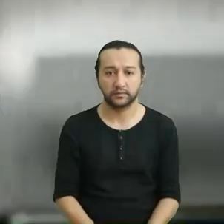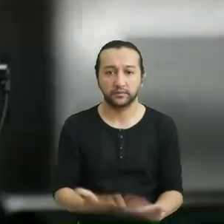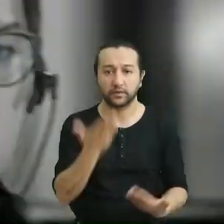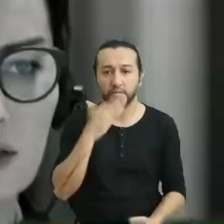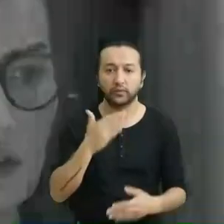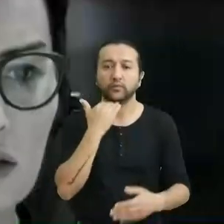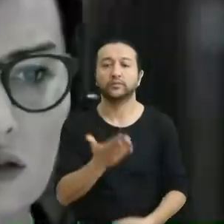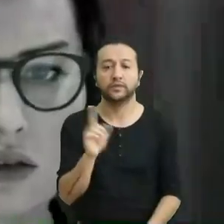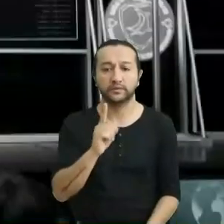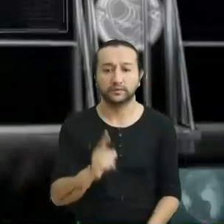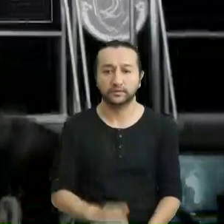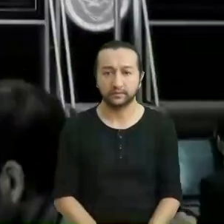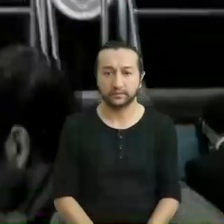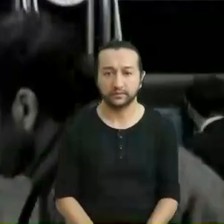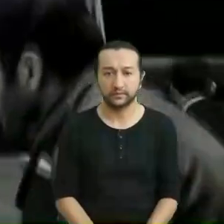Yok daha neler artık.